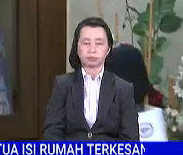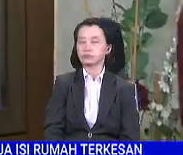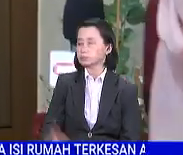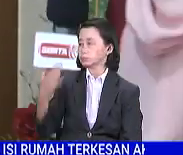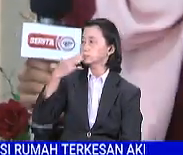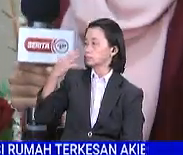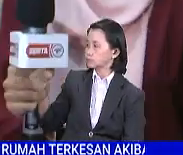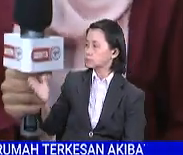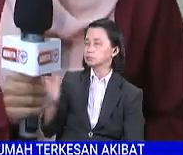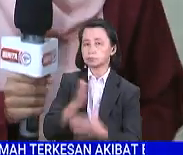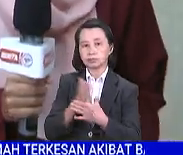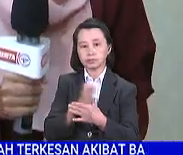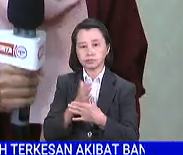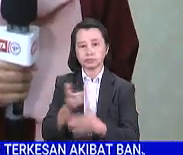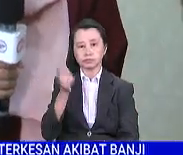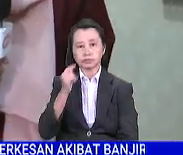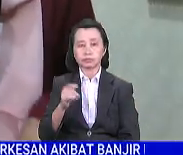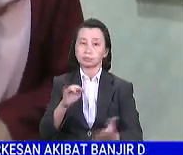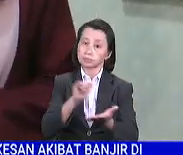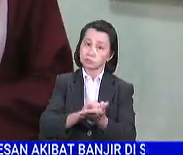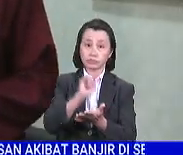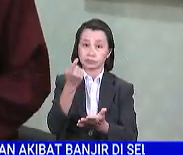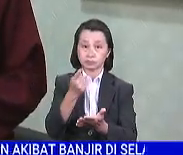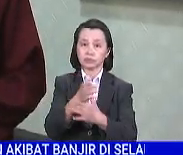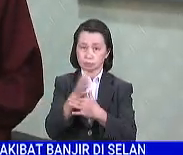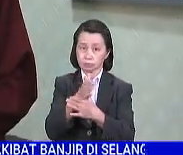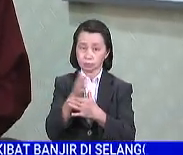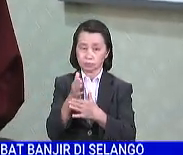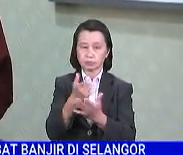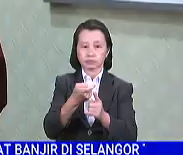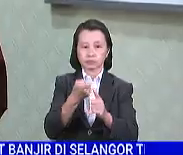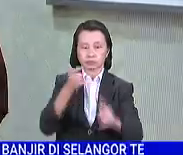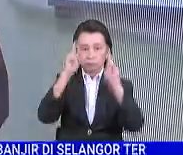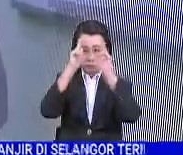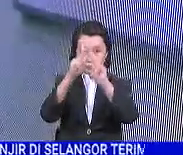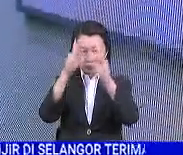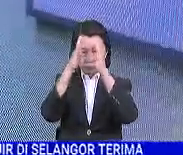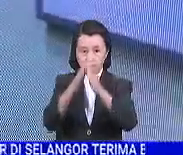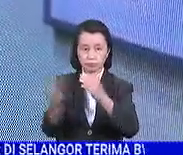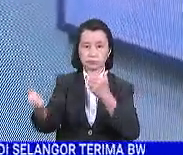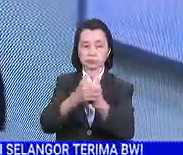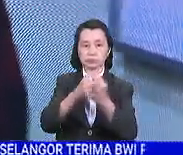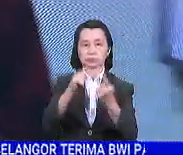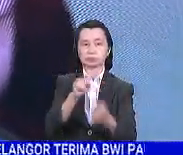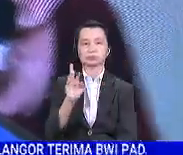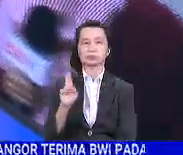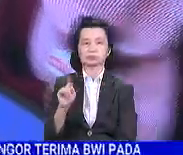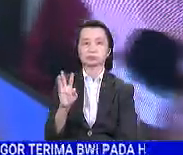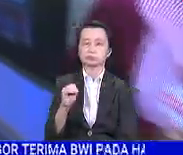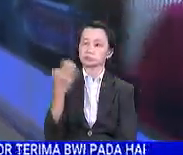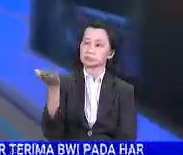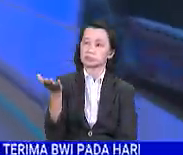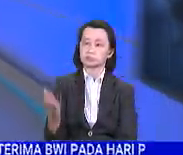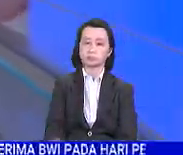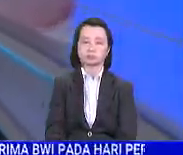terima kasih di atas perkongsian itu tadi. Saya kira itu saja yang dapat saya kongsikan langsung dari Kuantan Pahang. Kita kembali dulu ke Angkasa Puri, silakan.